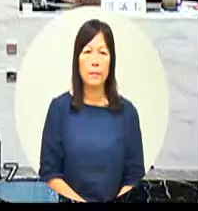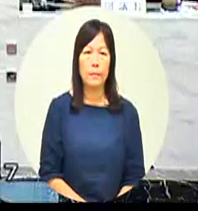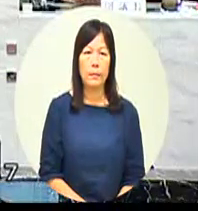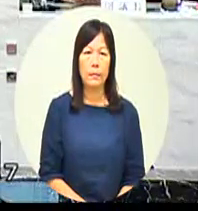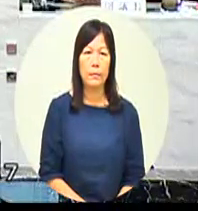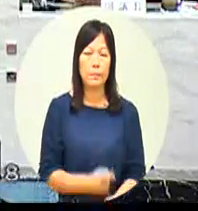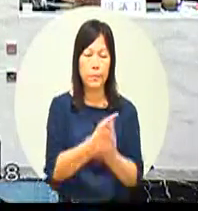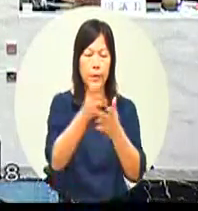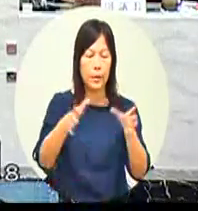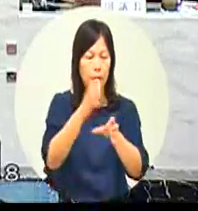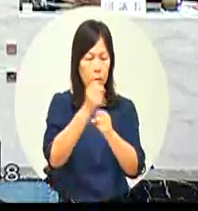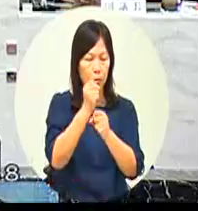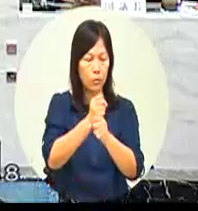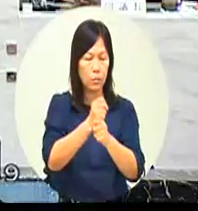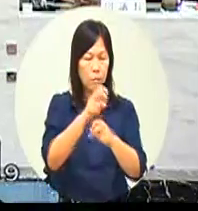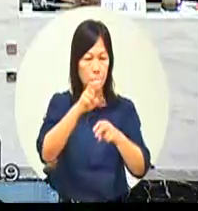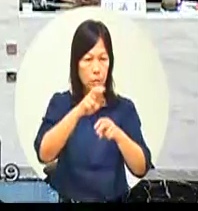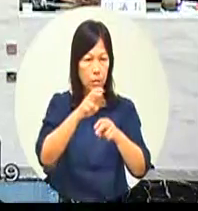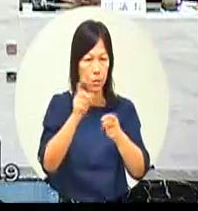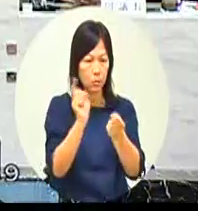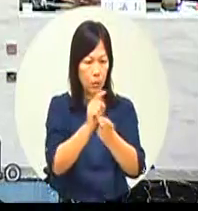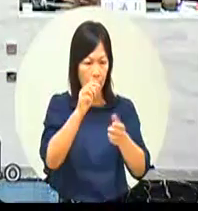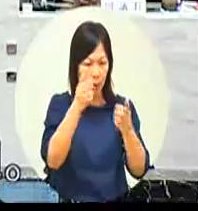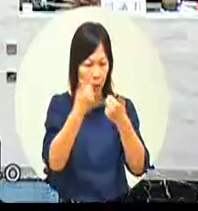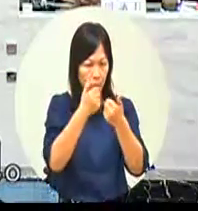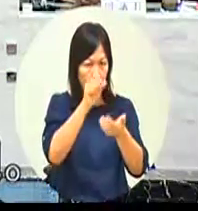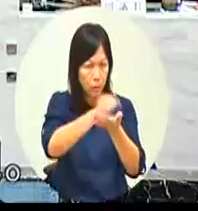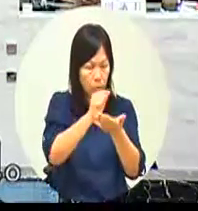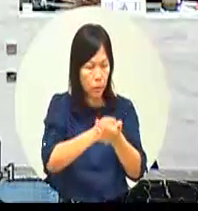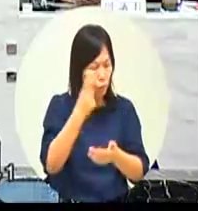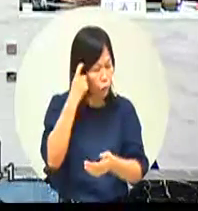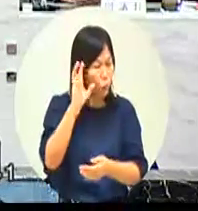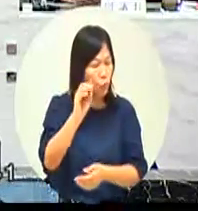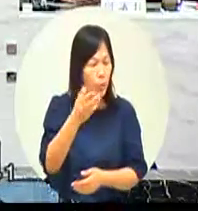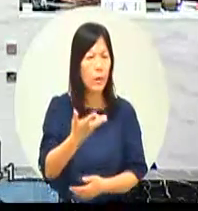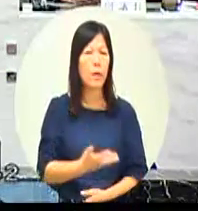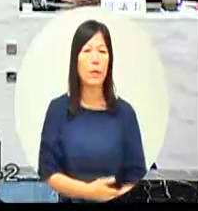各位同仁对于会议记录有没有意见？